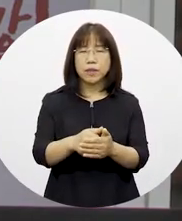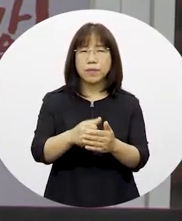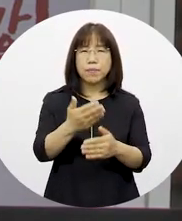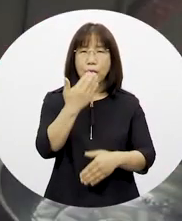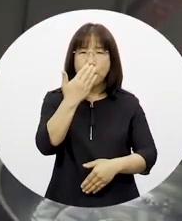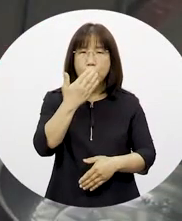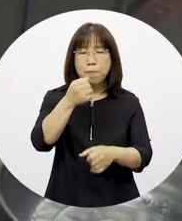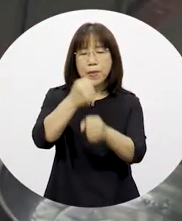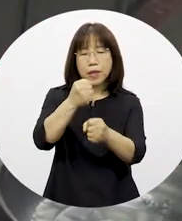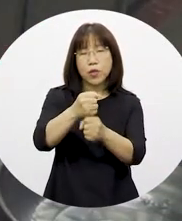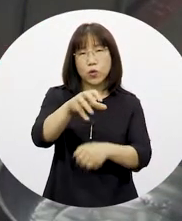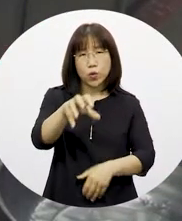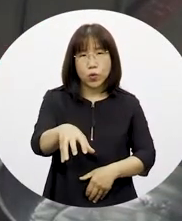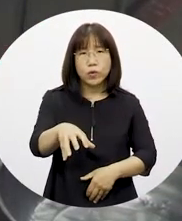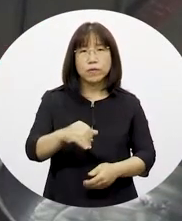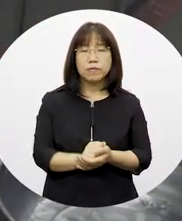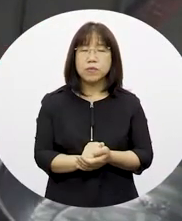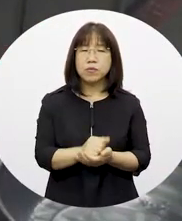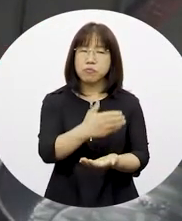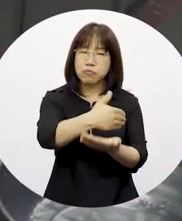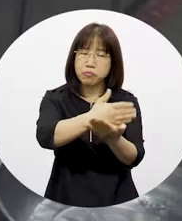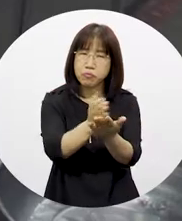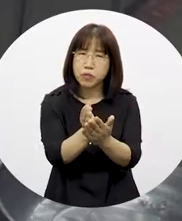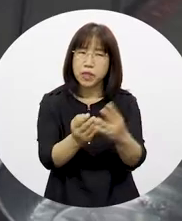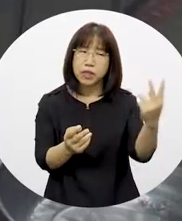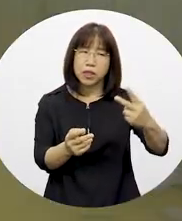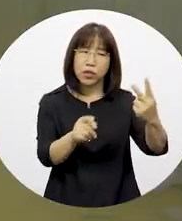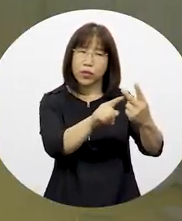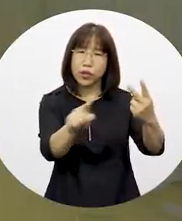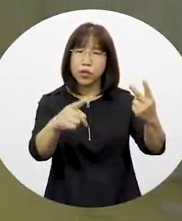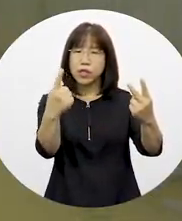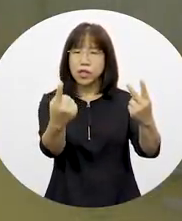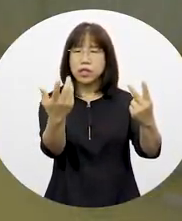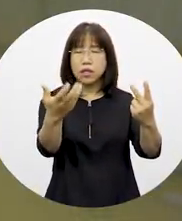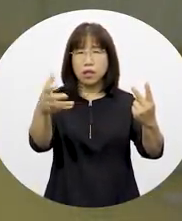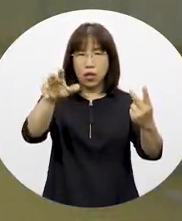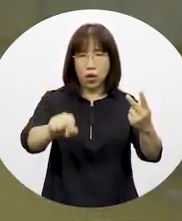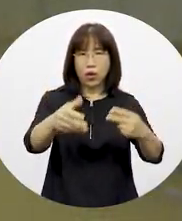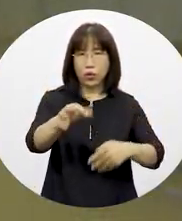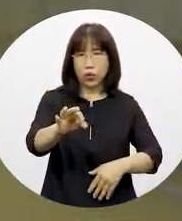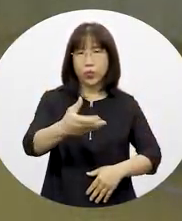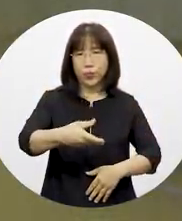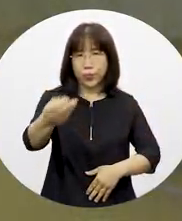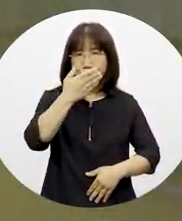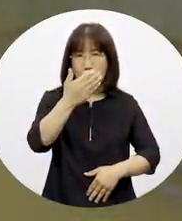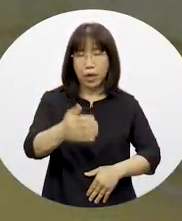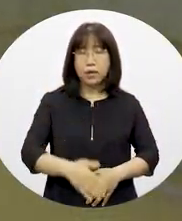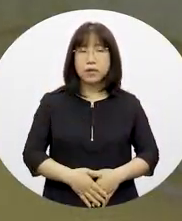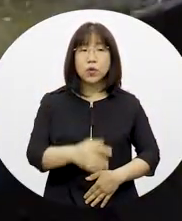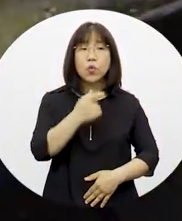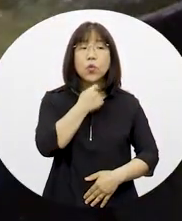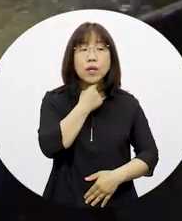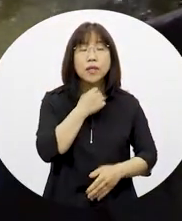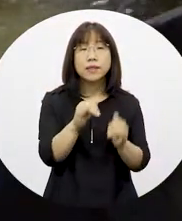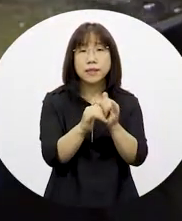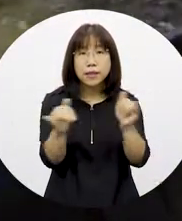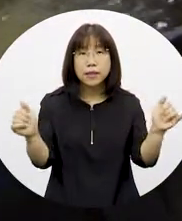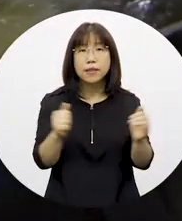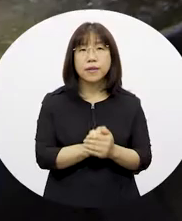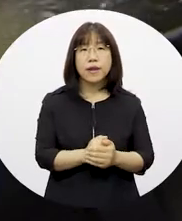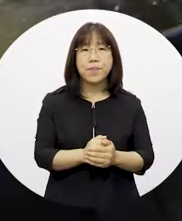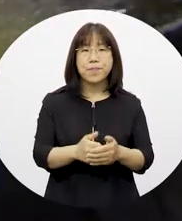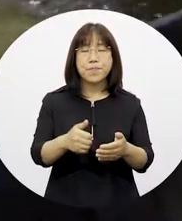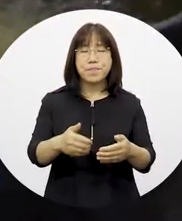등을 대상으로 업종별, 종류별로 2천만 원에서 최대 1억 원까지 지원합니다. 지원을 희망하는